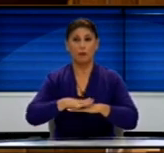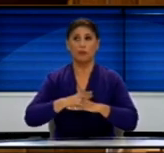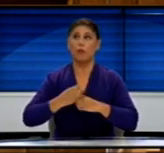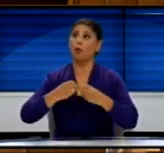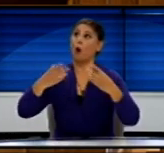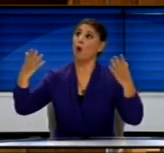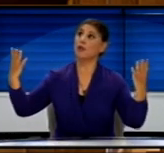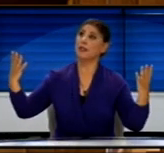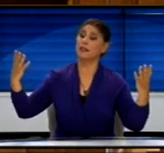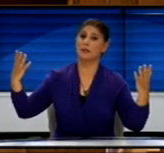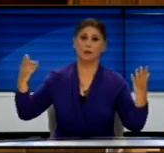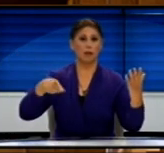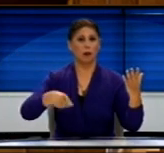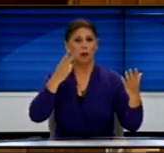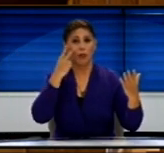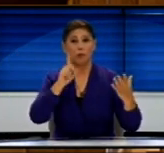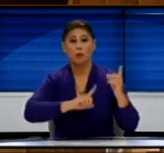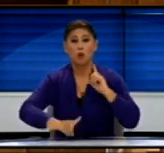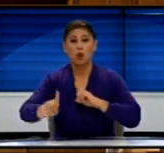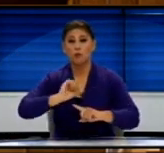να δούμε ποιος φοβάται να